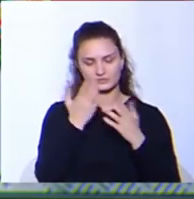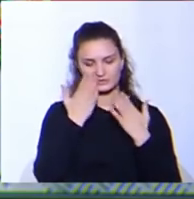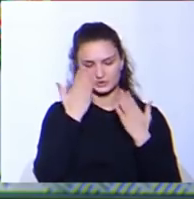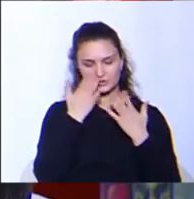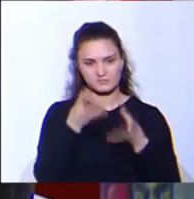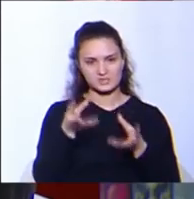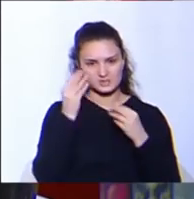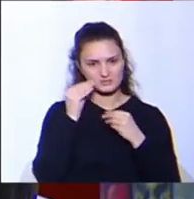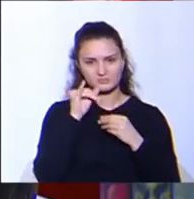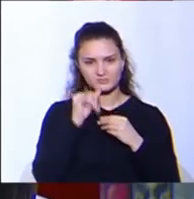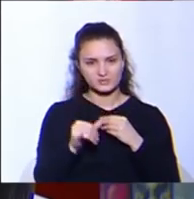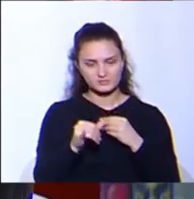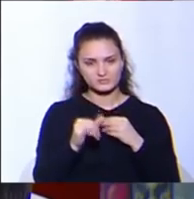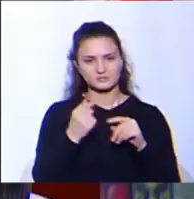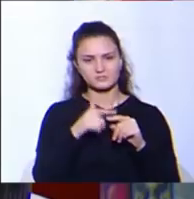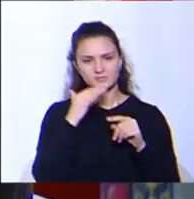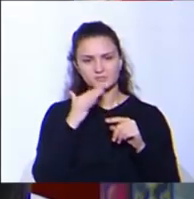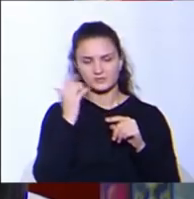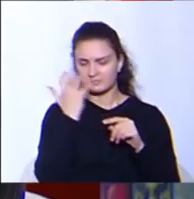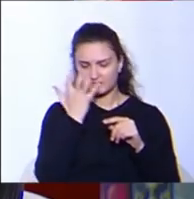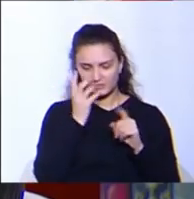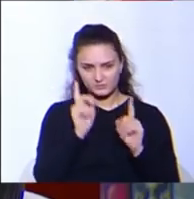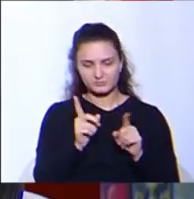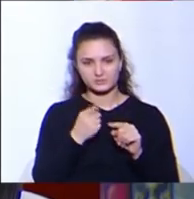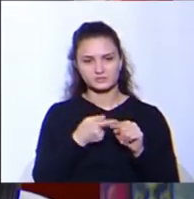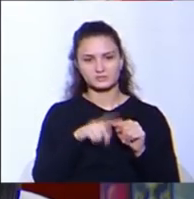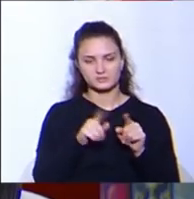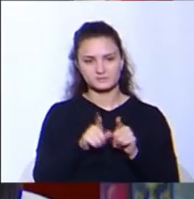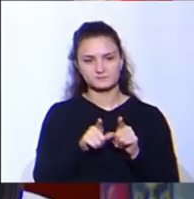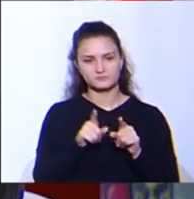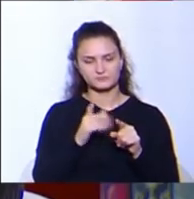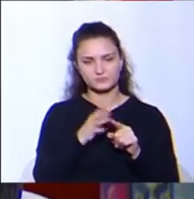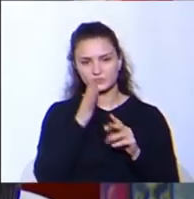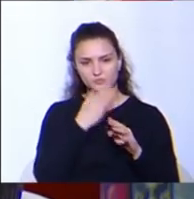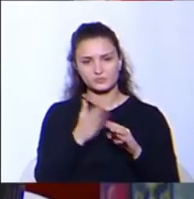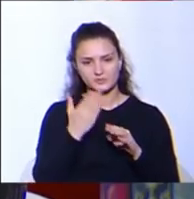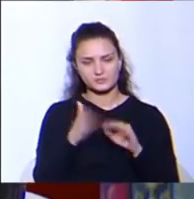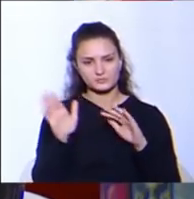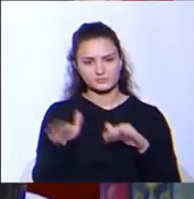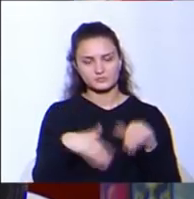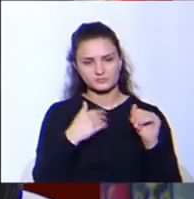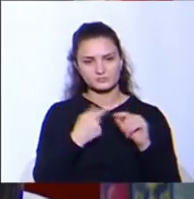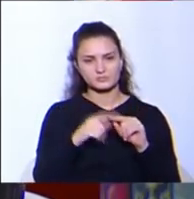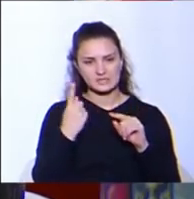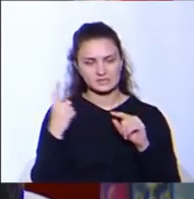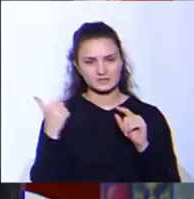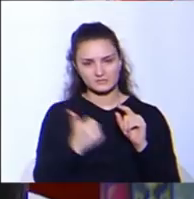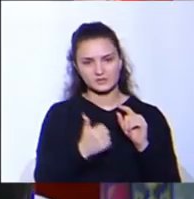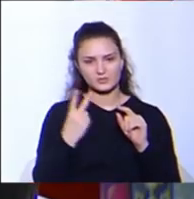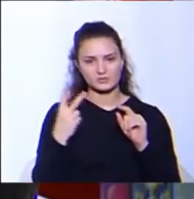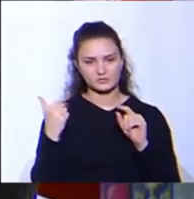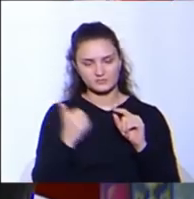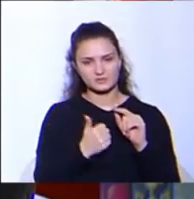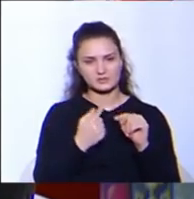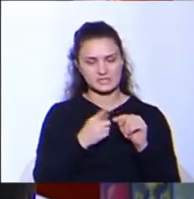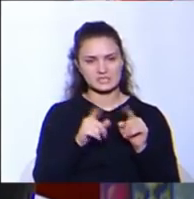შემეცნებითი აღქმა და ეხსერება ბევრი მხედველობითი და მაგრამ გადის რაღაც პერიოდი, თუნდაც ერთი კვირა, ორი კვირა